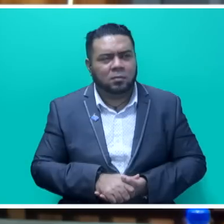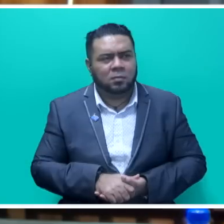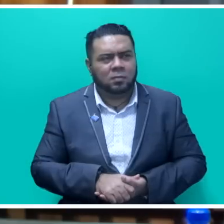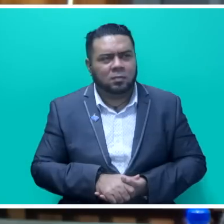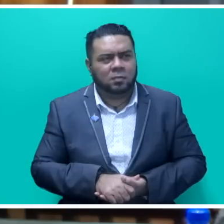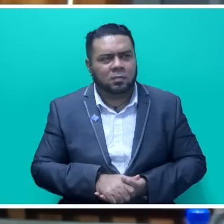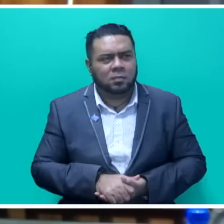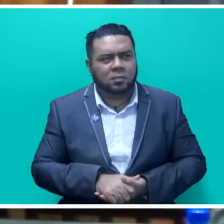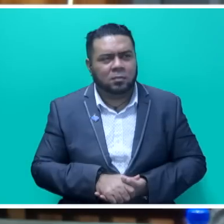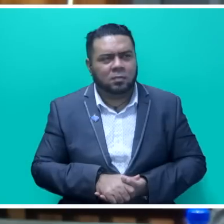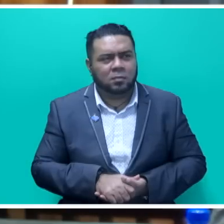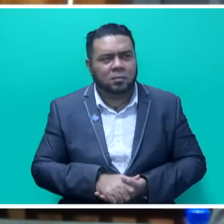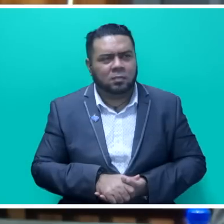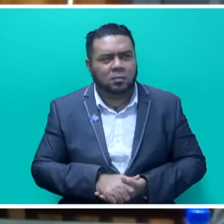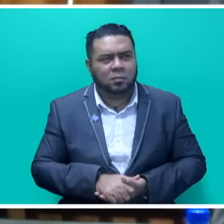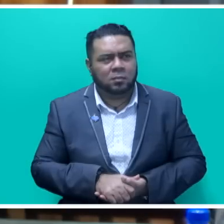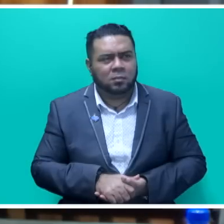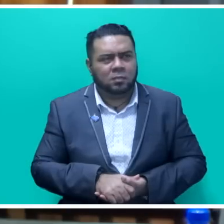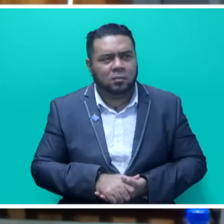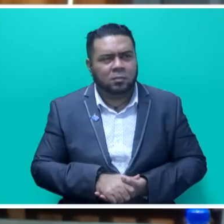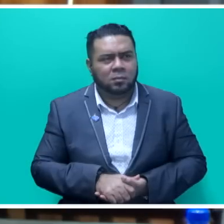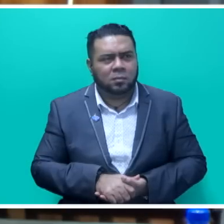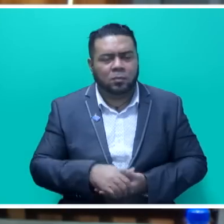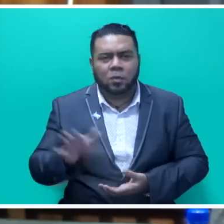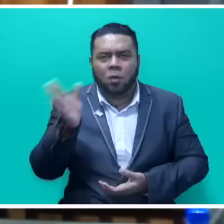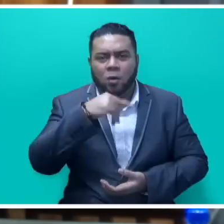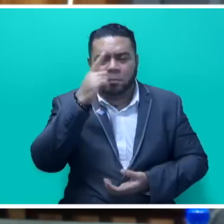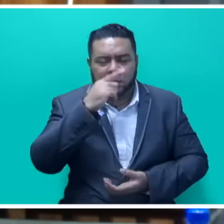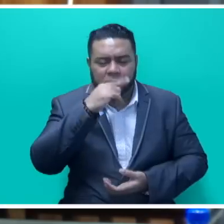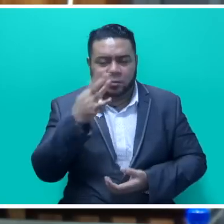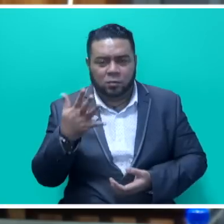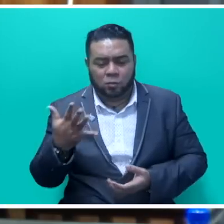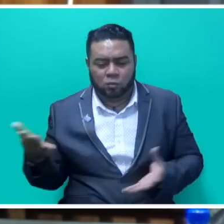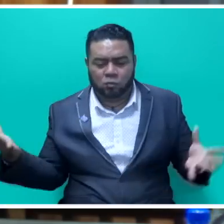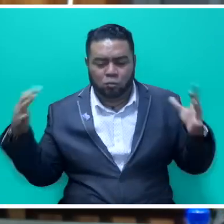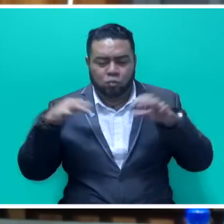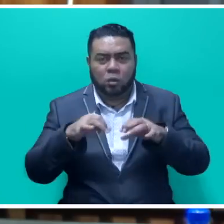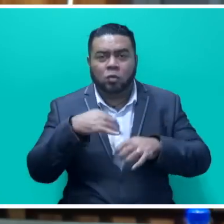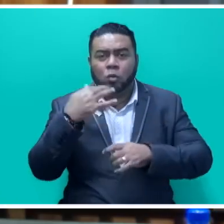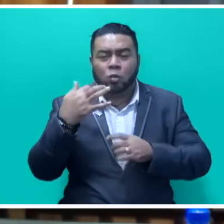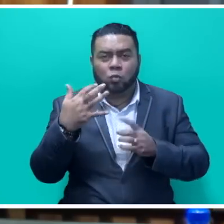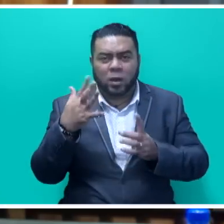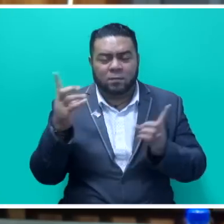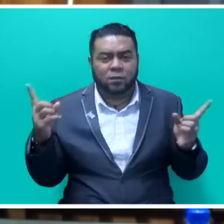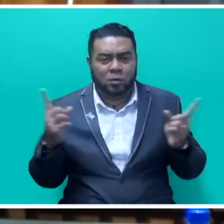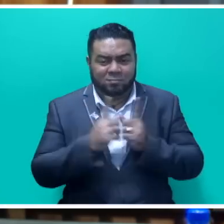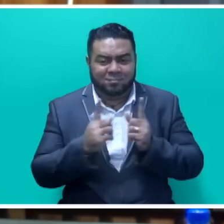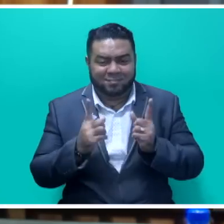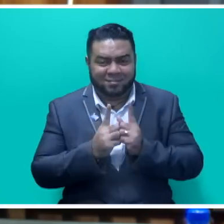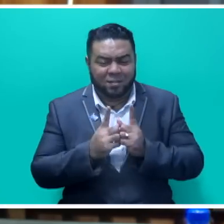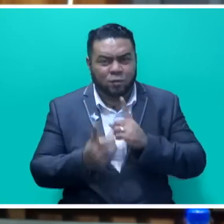कई ऐसे हिंदी स्कॉलर हैं, हिंदी के विशेषज्ञ हैं हिंदी साहित्य और हिंदी